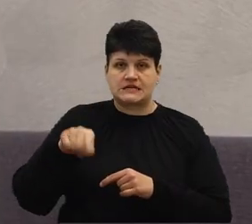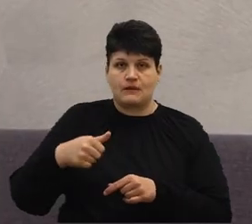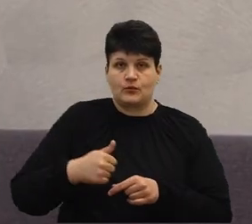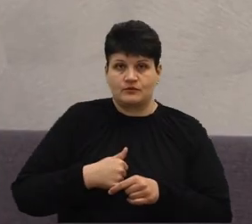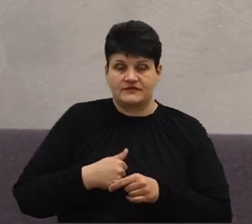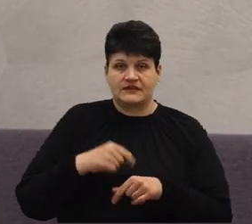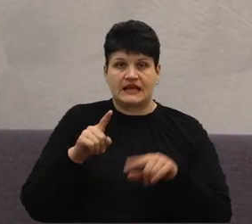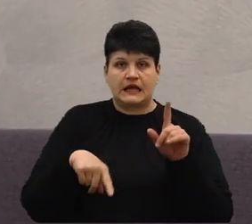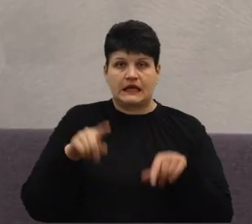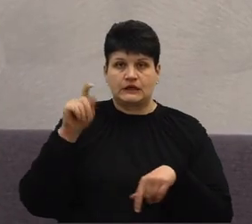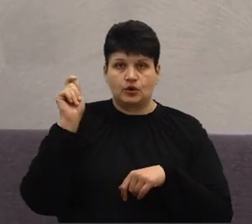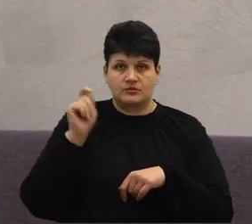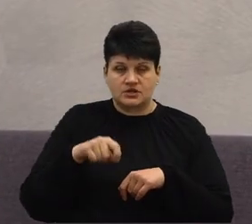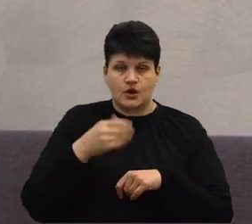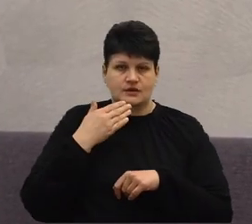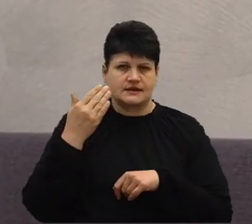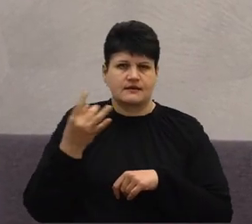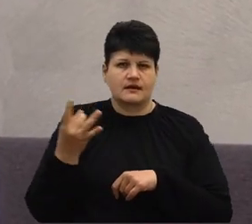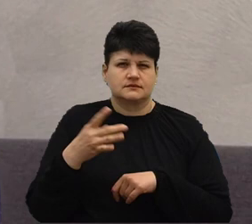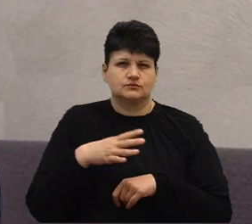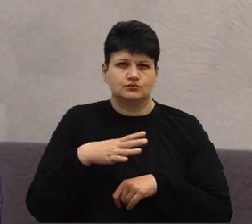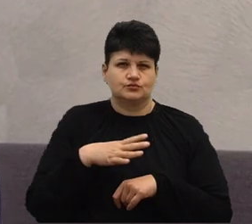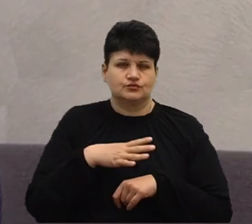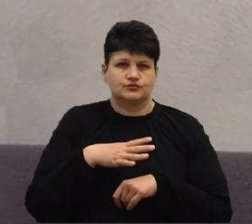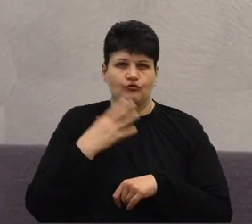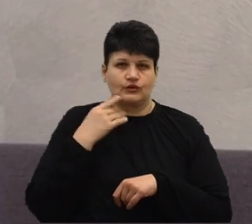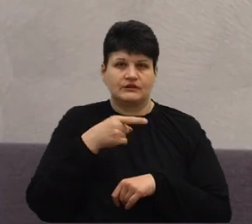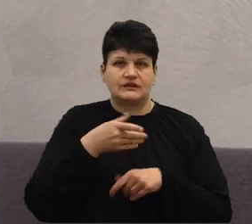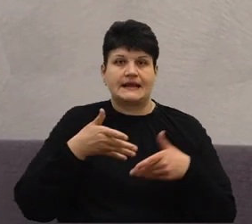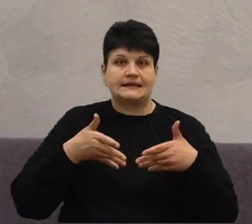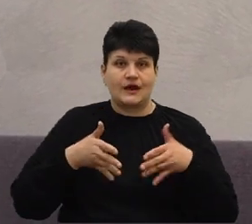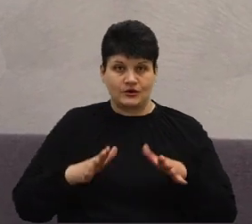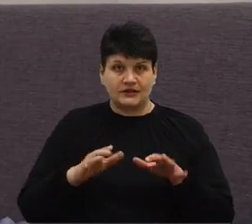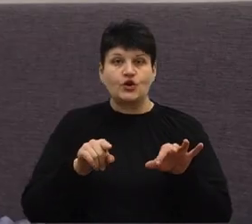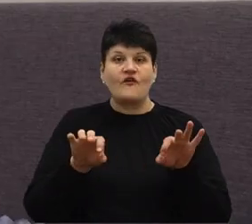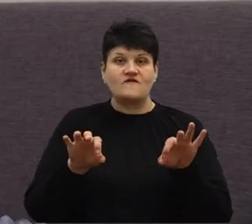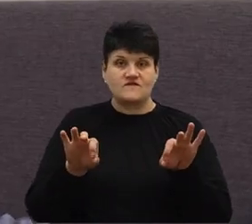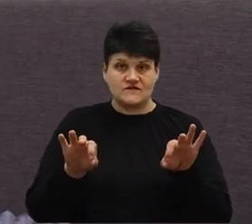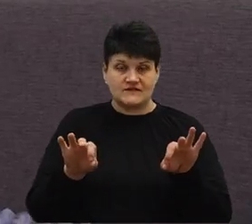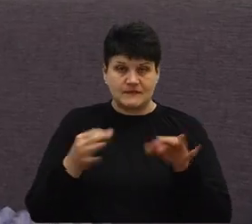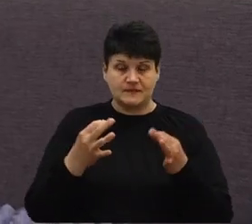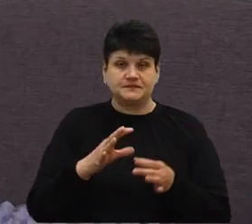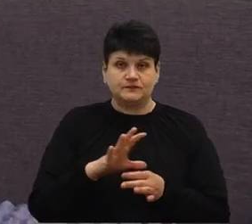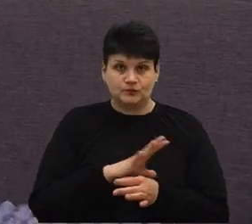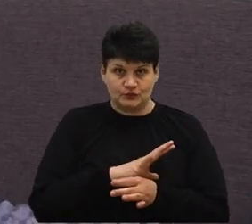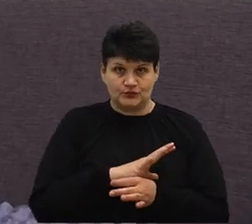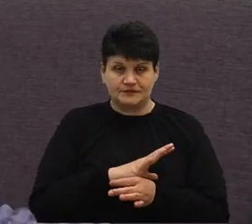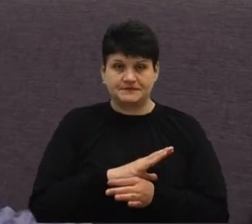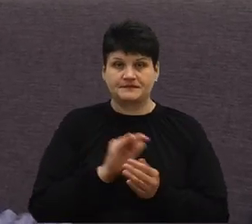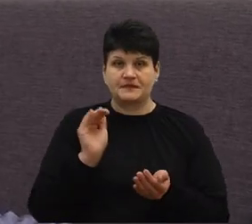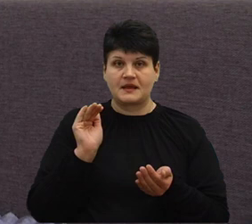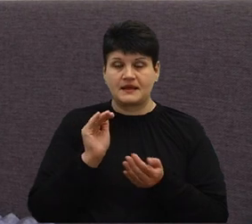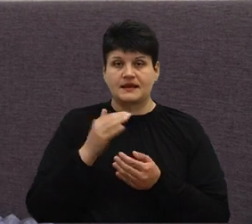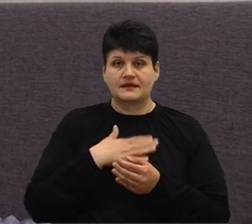приїжджаю ось останній раз то він був коли вона народилася його відпустили Так маленька мій юйся